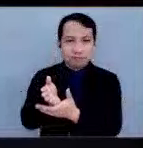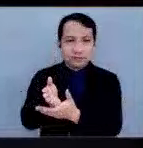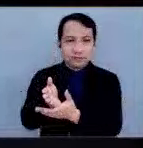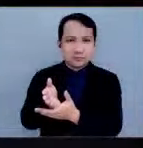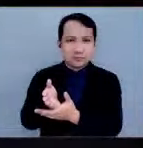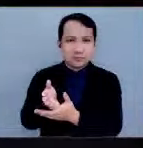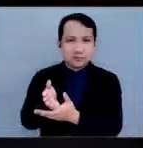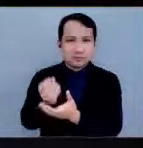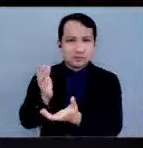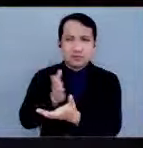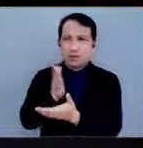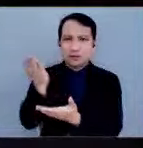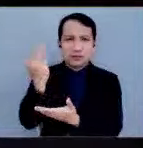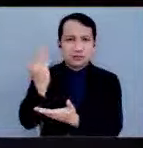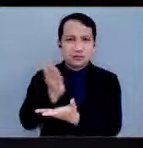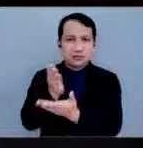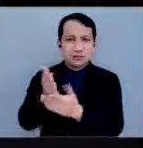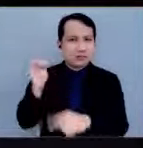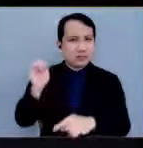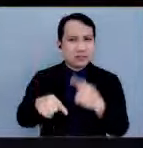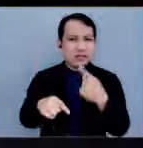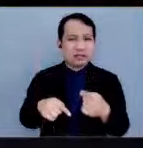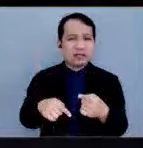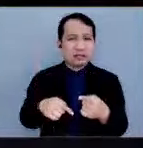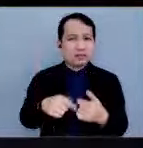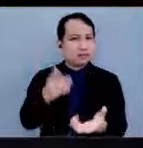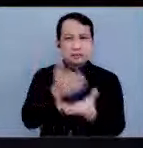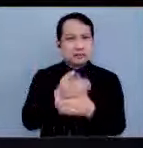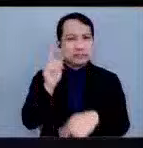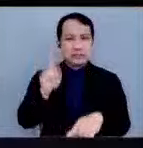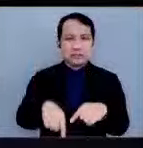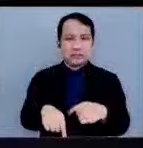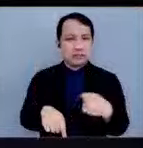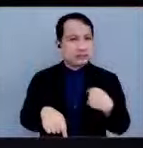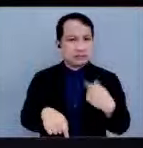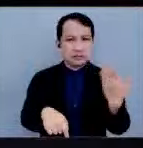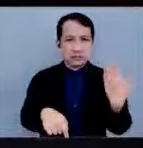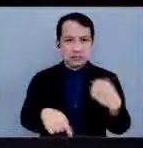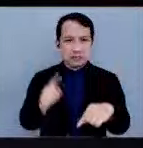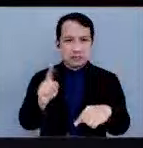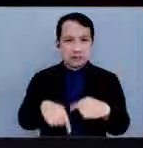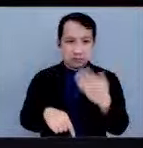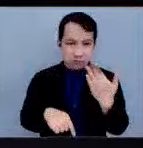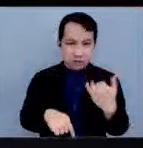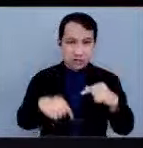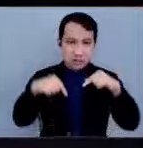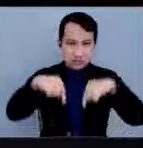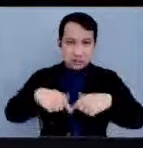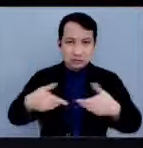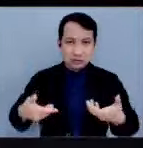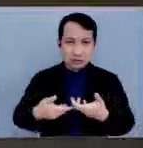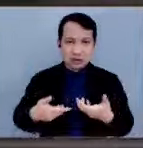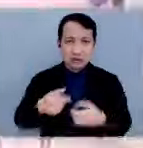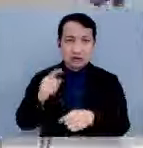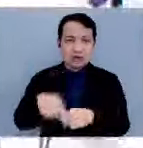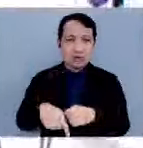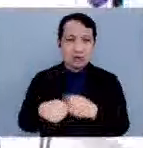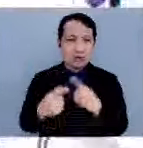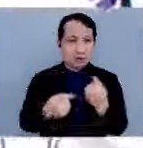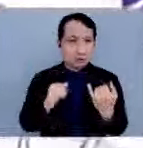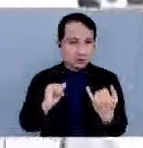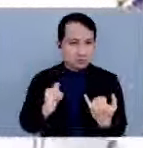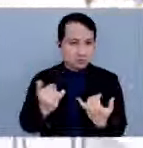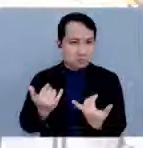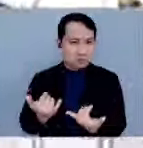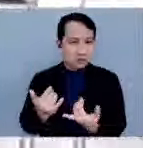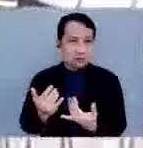time with, hindi ko napupuntahan yung mga dati kong pinupuntahan because we're here to do this. Hi.